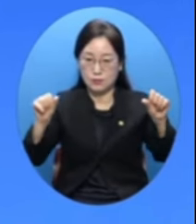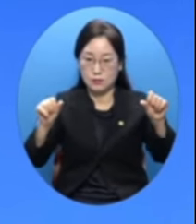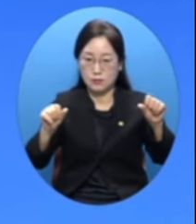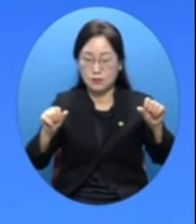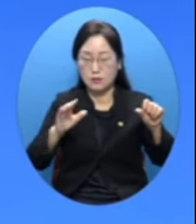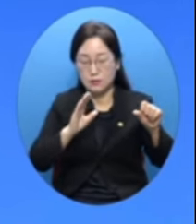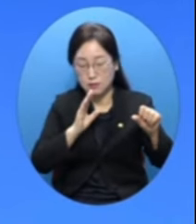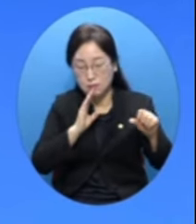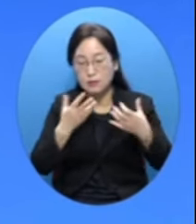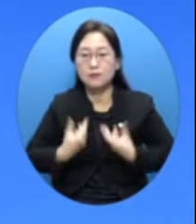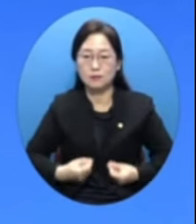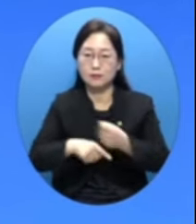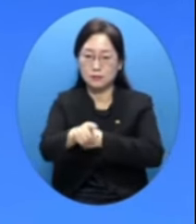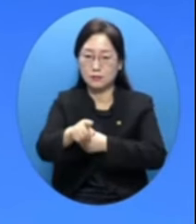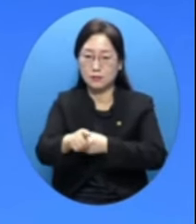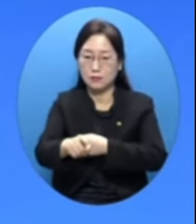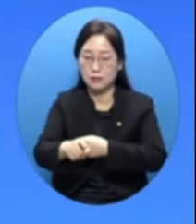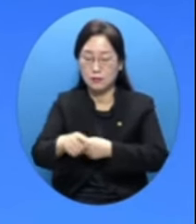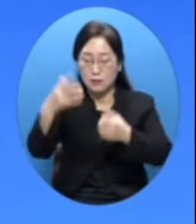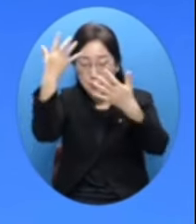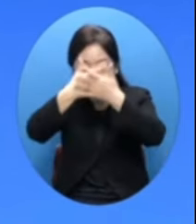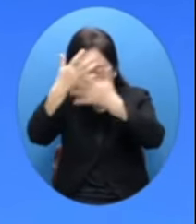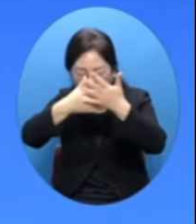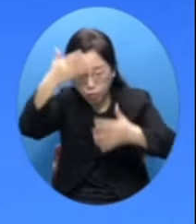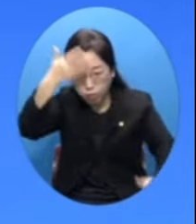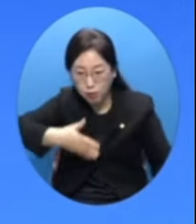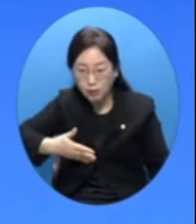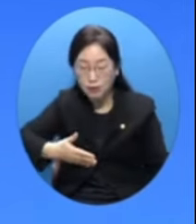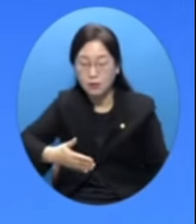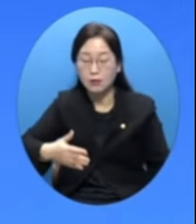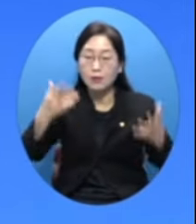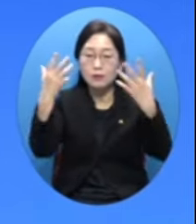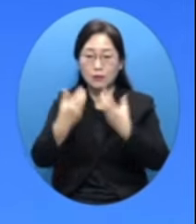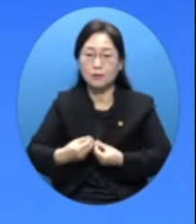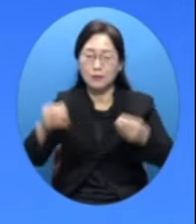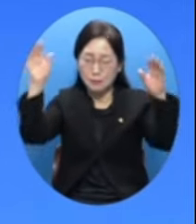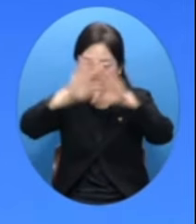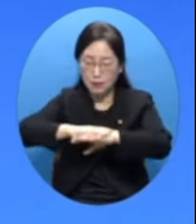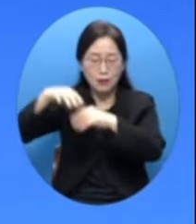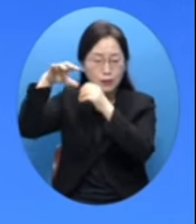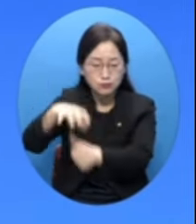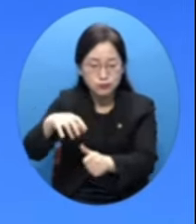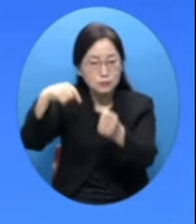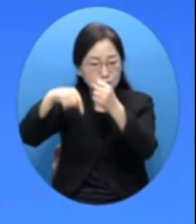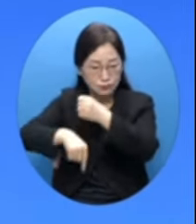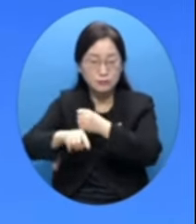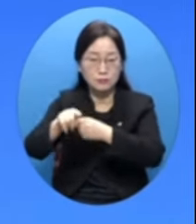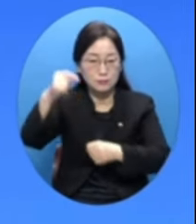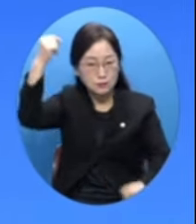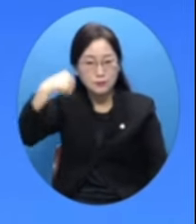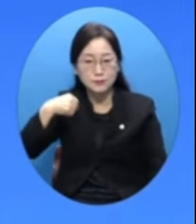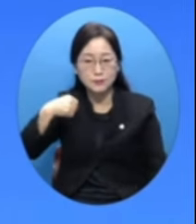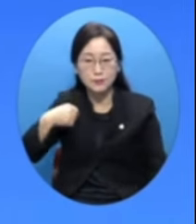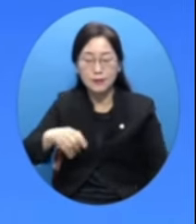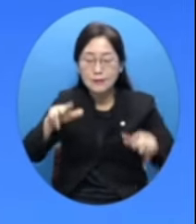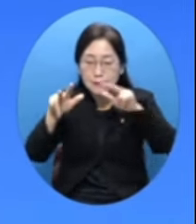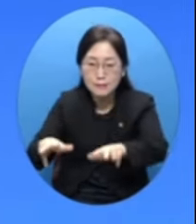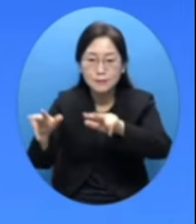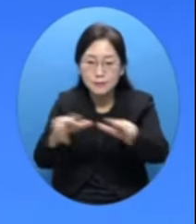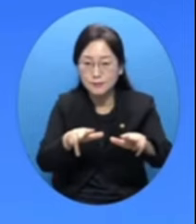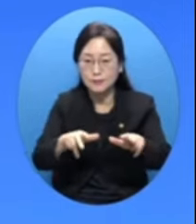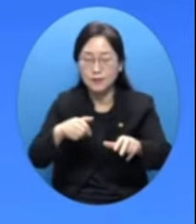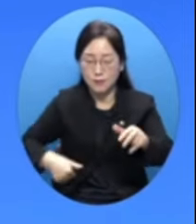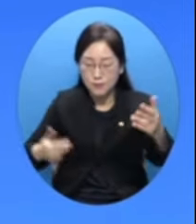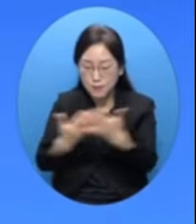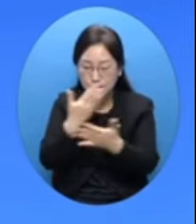있는 것입니다. 한참도 보이지 않은 이 절망의 이 밤에 우리가 갇히는 것 같은데 바로 이때가 우리가 회개하고 기도해야 될